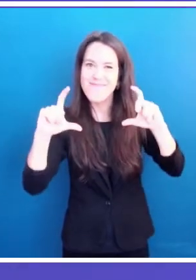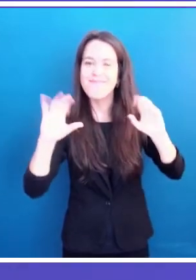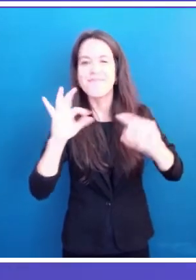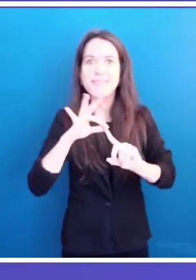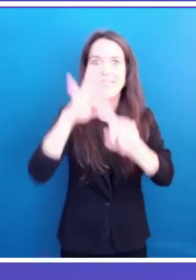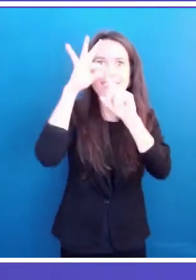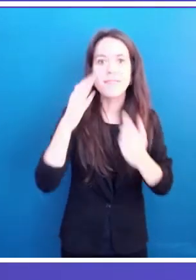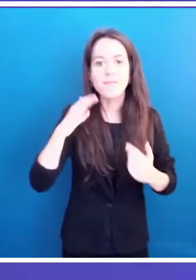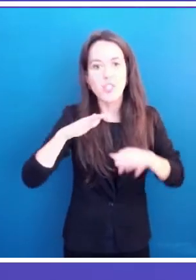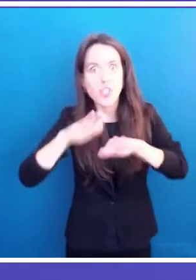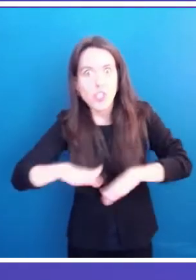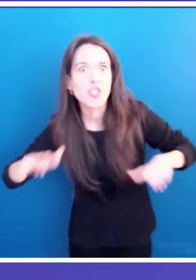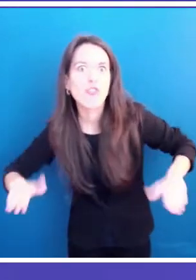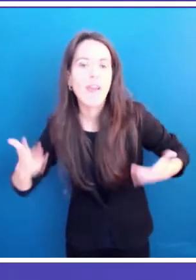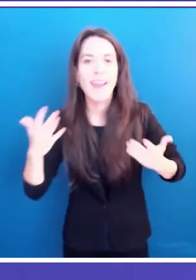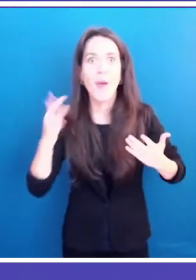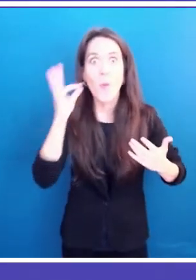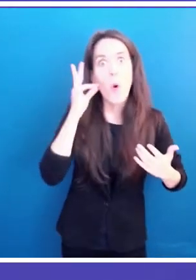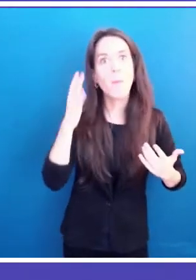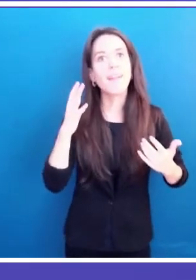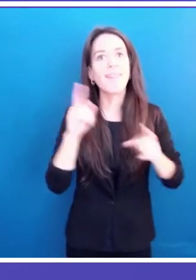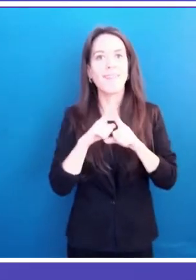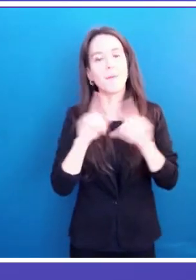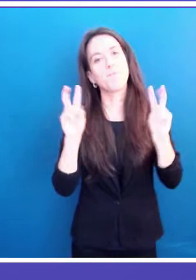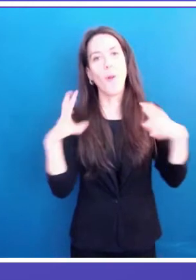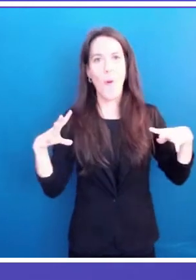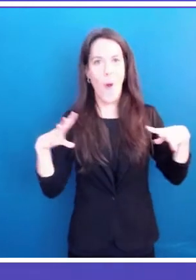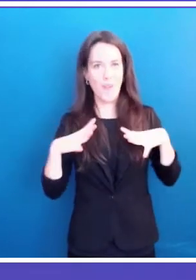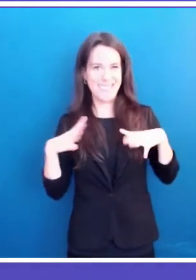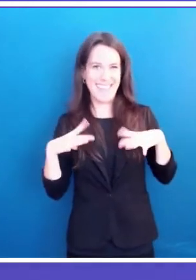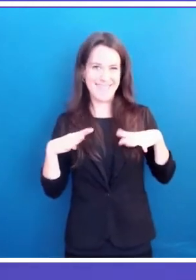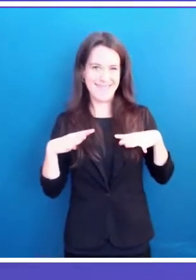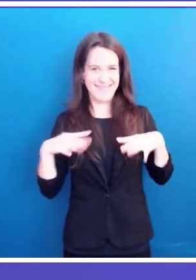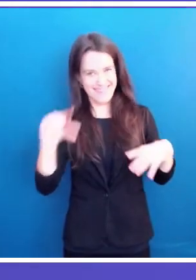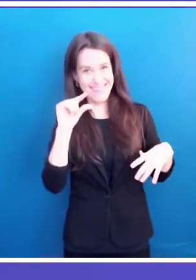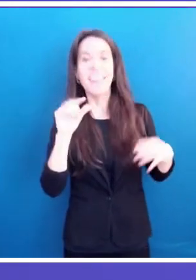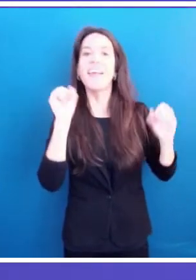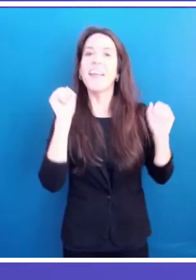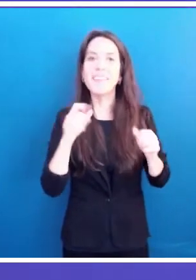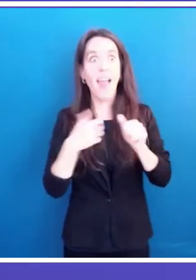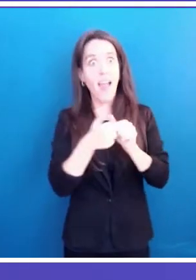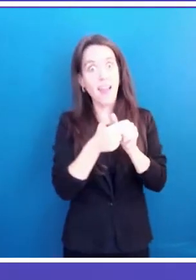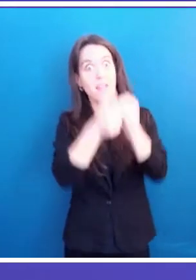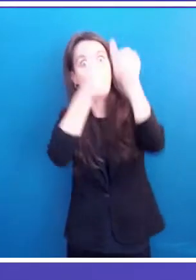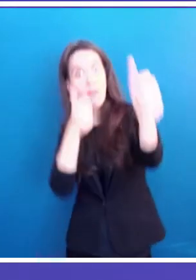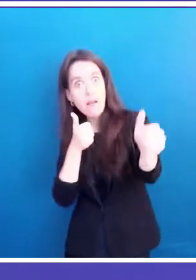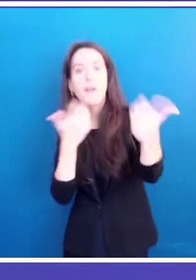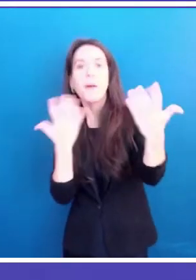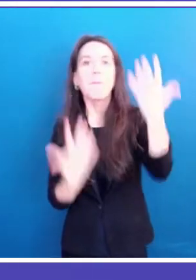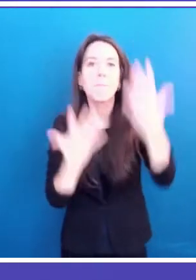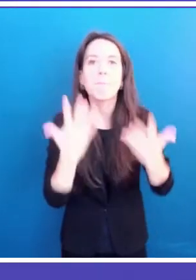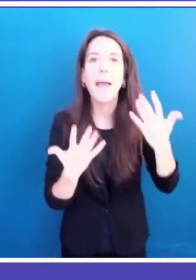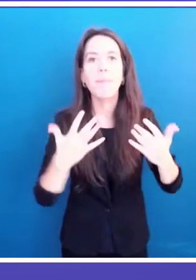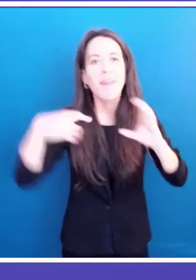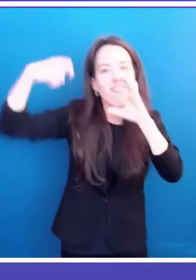إضافة إلى دعم صحي. نحن نوزع أيضا قصائم للنساء والأطفال الذين يعيشون في